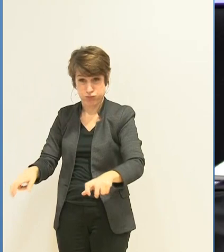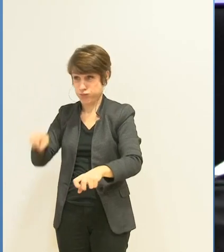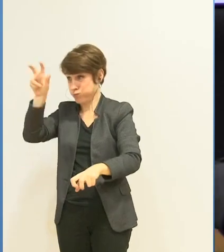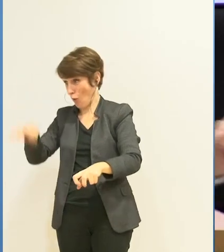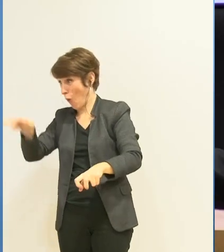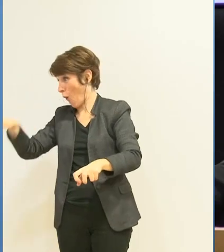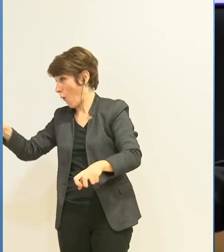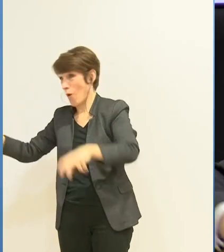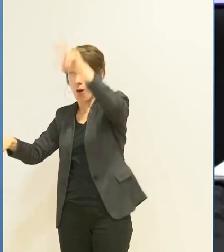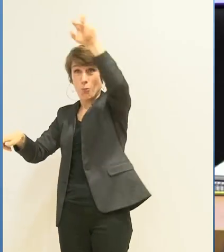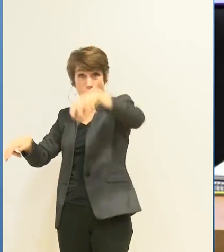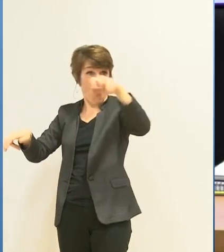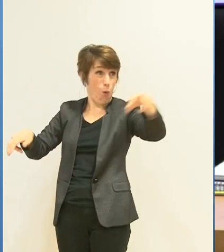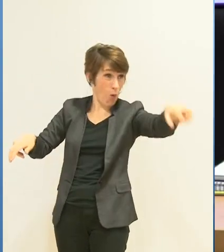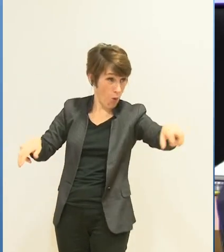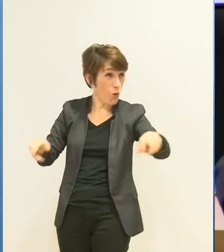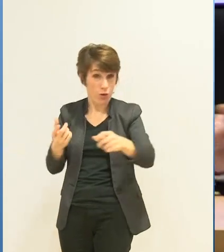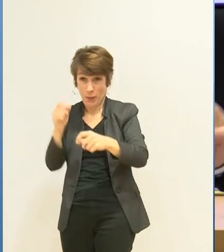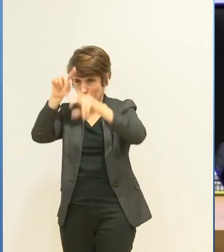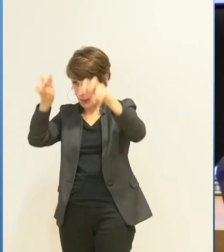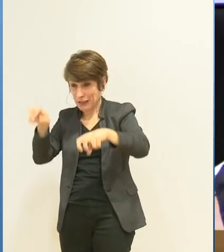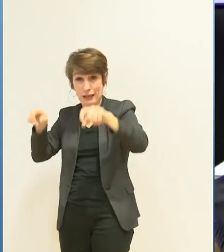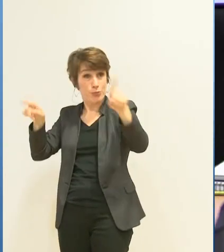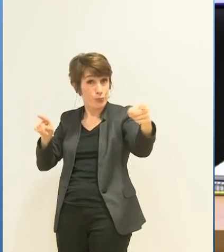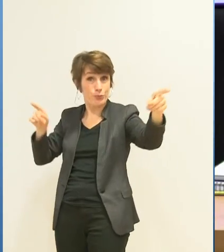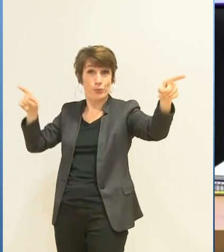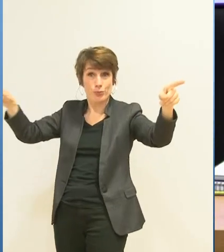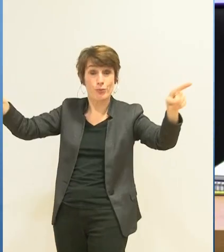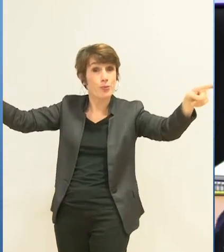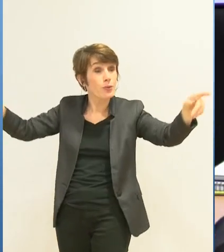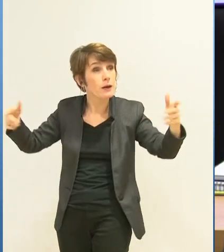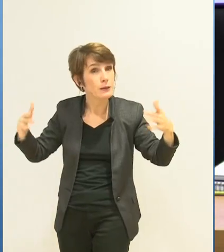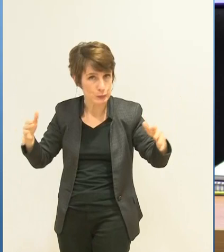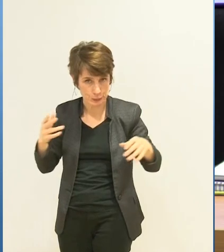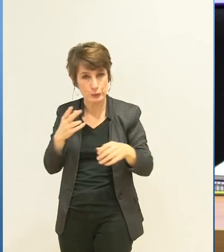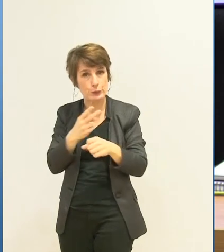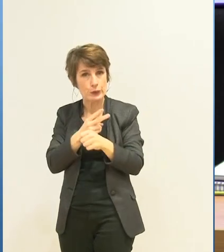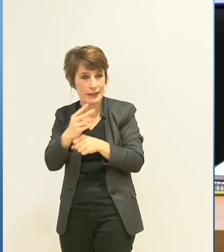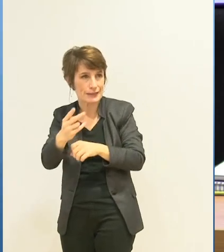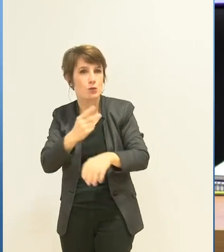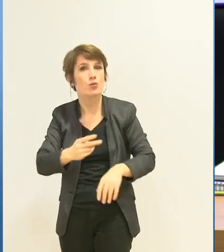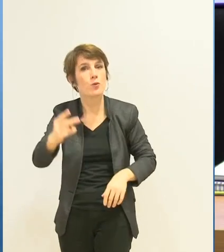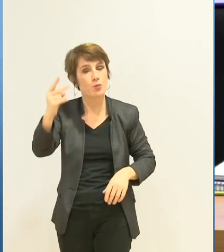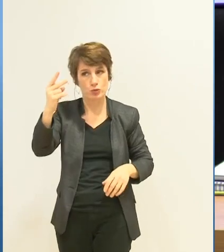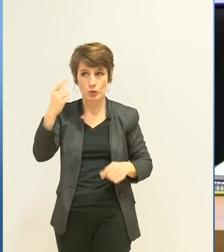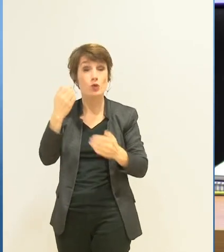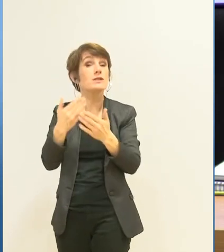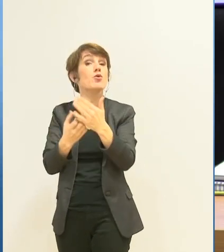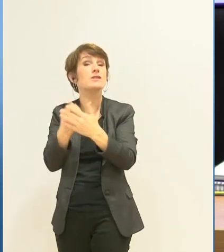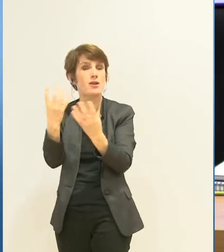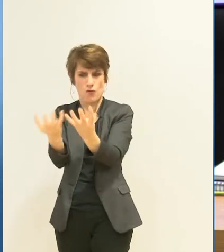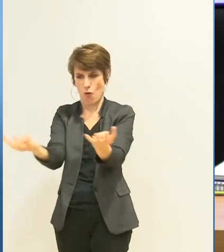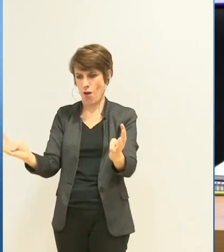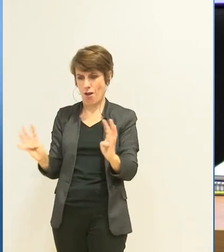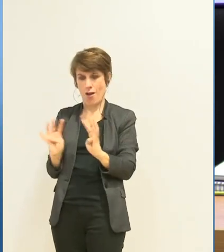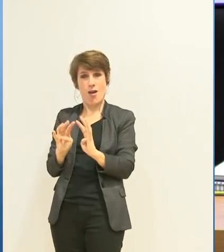sont maintenant beaucoup plus vont beaucoup plus loin que sur l'ancien périmètre c'est ça l'explication de cette nouvelle palissade